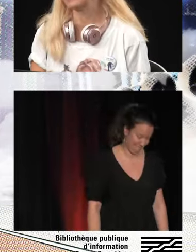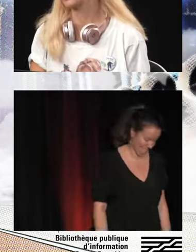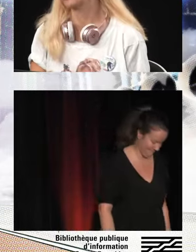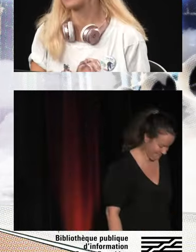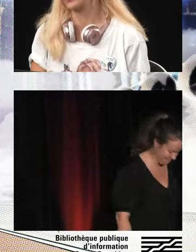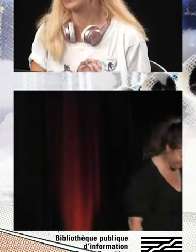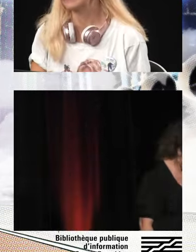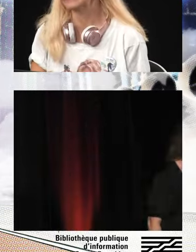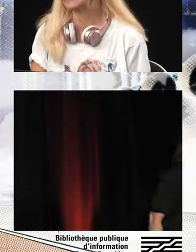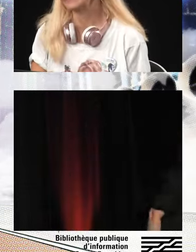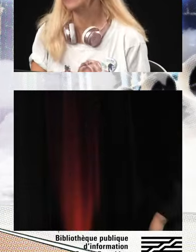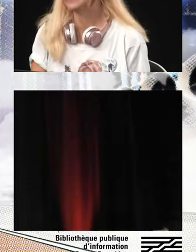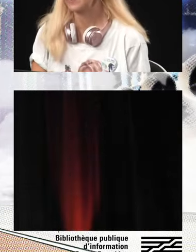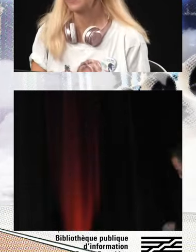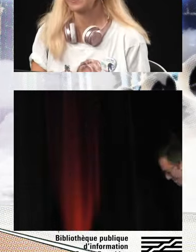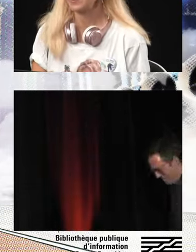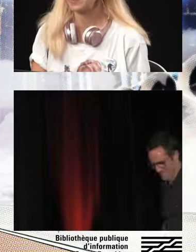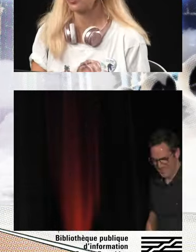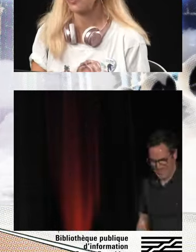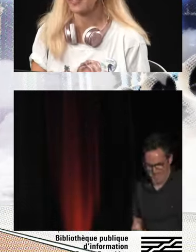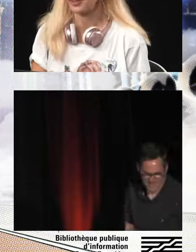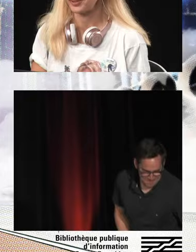Non mais ça va être comme pour Tintin au Tibet.